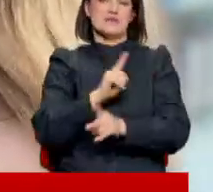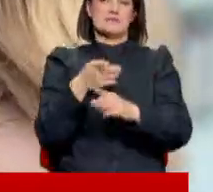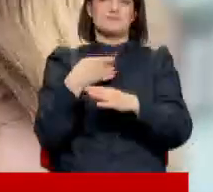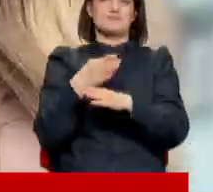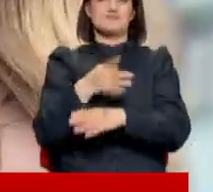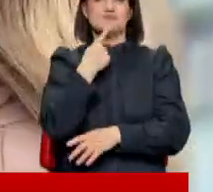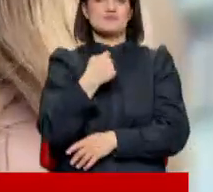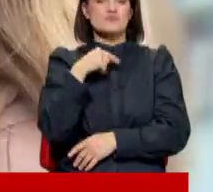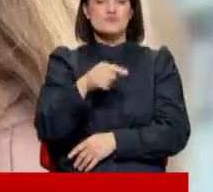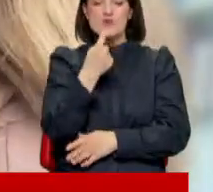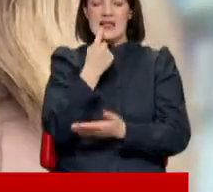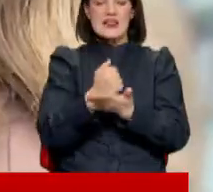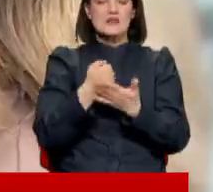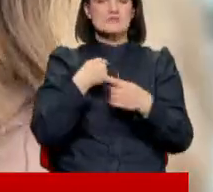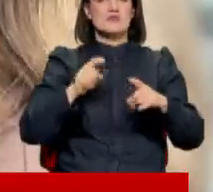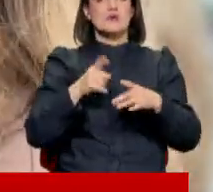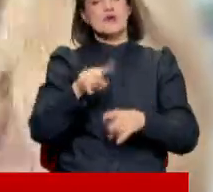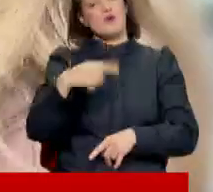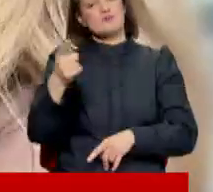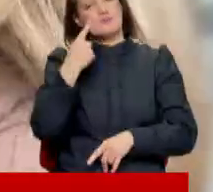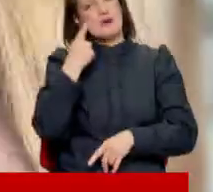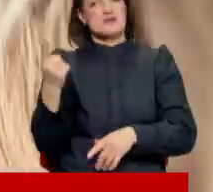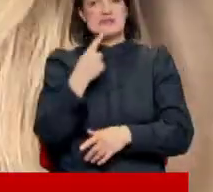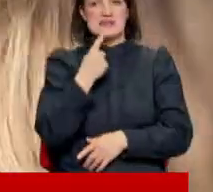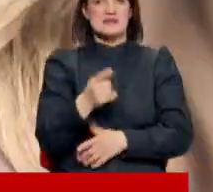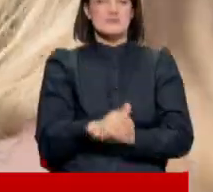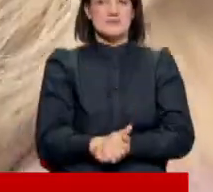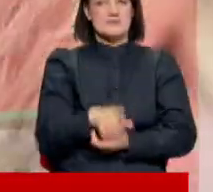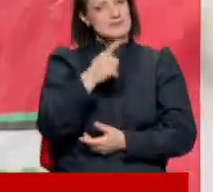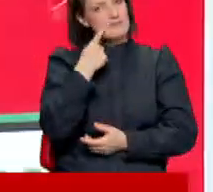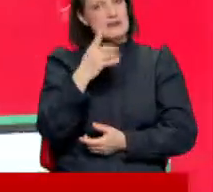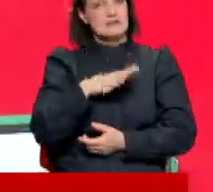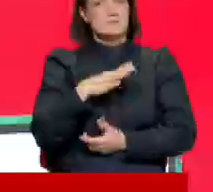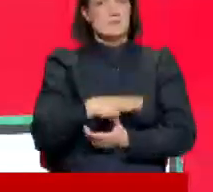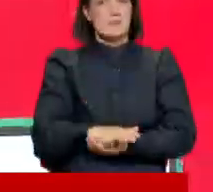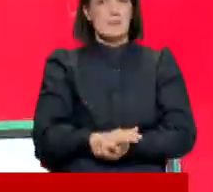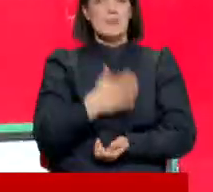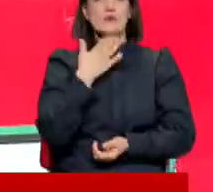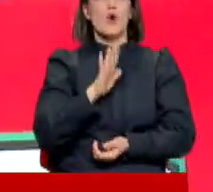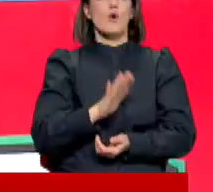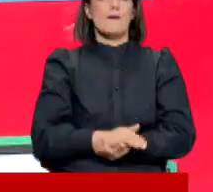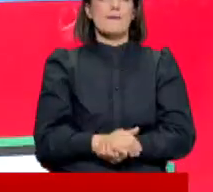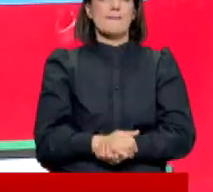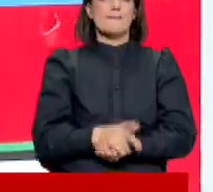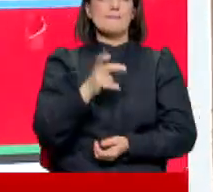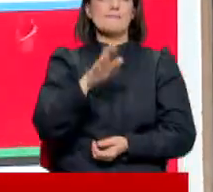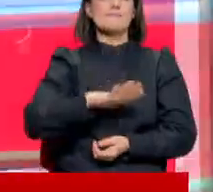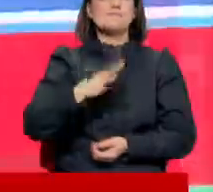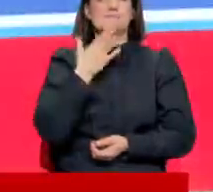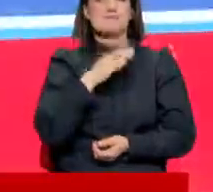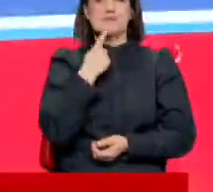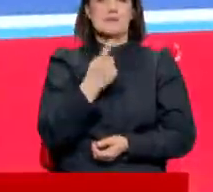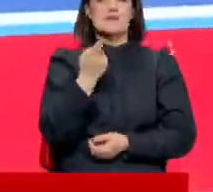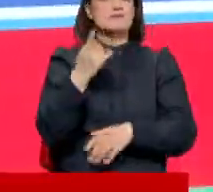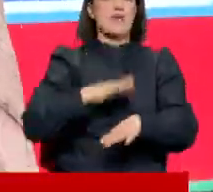Bana sadece söyledikleri bu ilaç bizde bulunmuyor. Yani eczaneye bakın. Buydu. Şu an bir bakın ister. Var mı? Yok. Piyasada yok dediler.